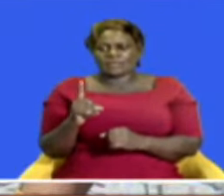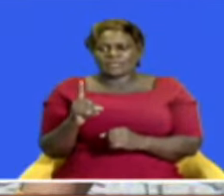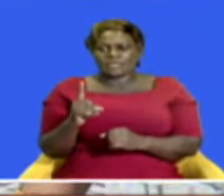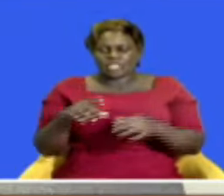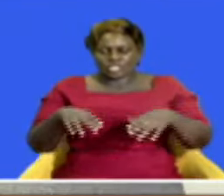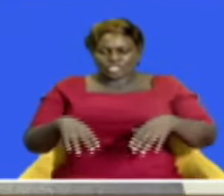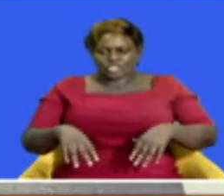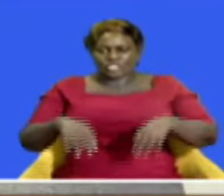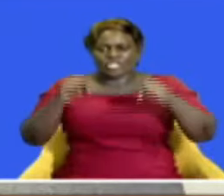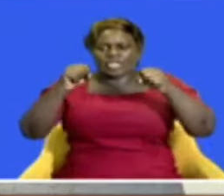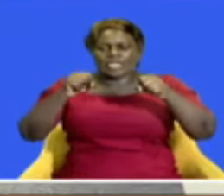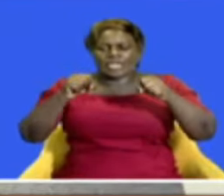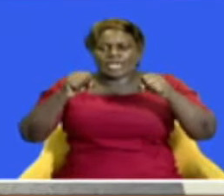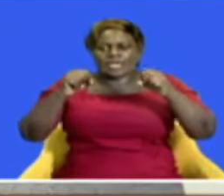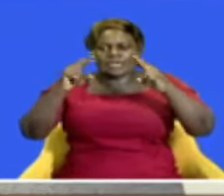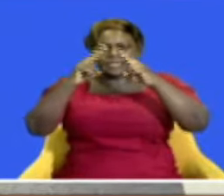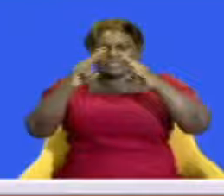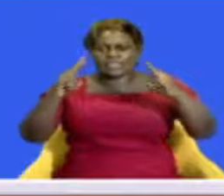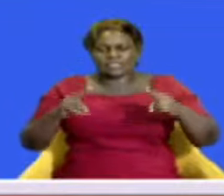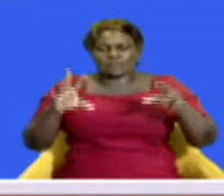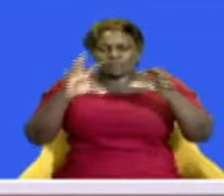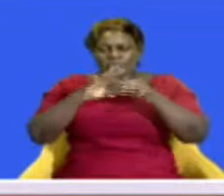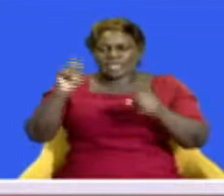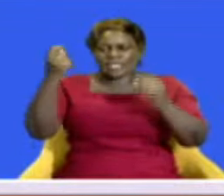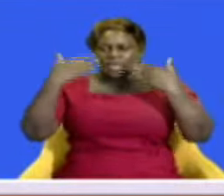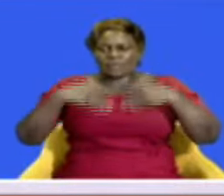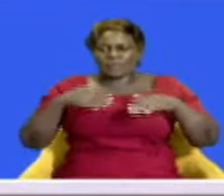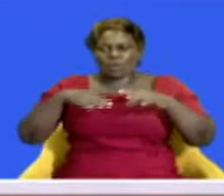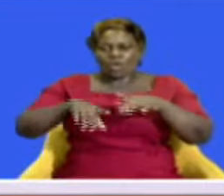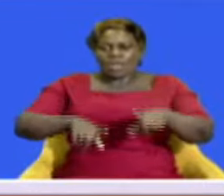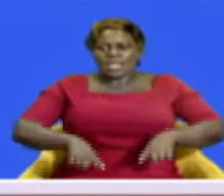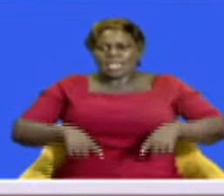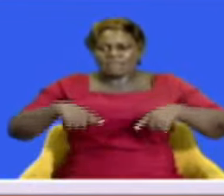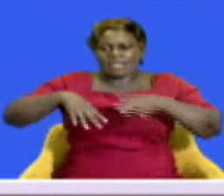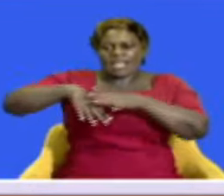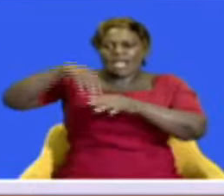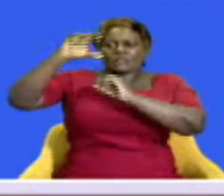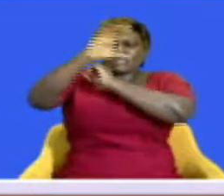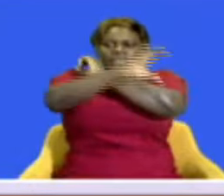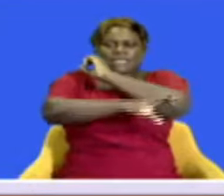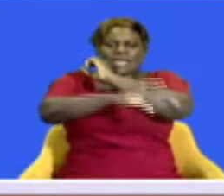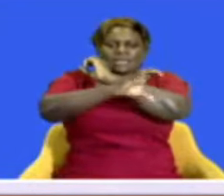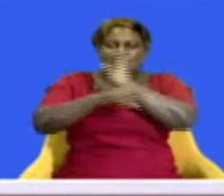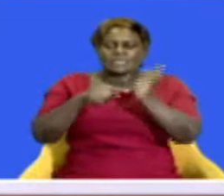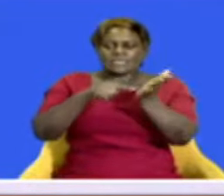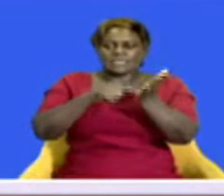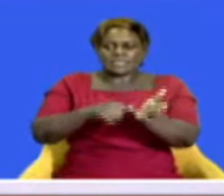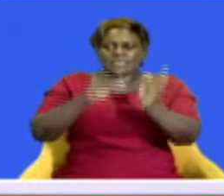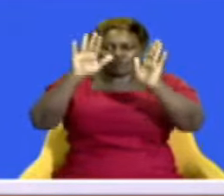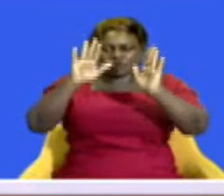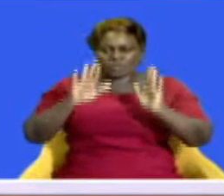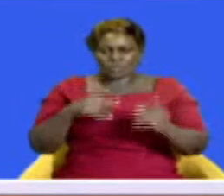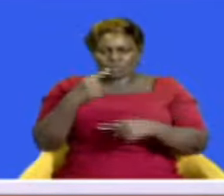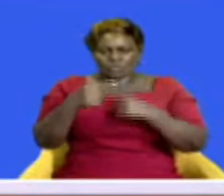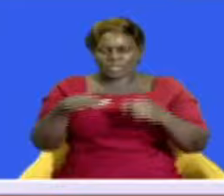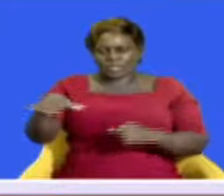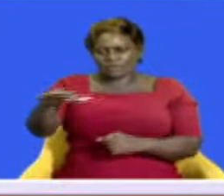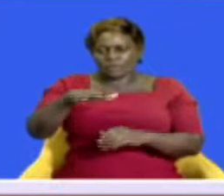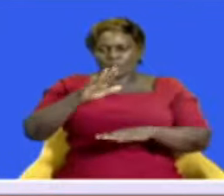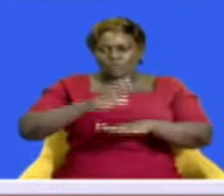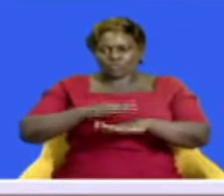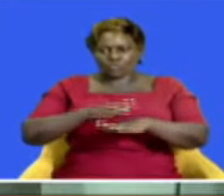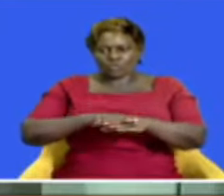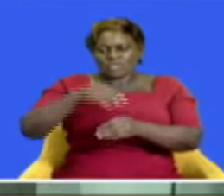Chuodho, mwenyekiti wa kimataifa wa muungano wa Kenya wanaoishi nje ya nchi, alisisitiza umuhimu wa kuendeleza mazingira